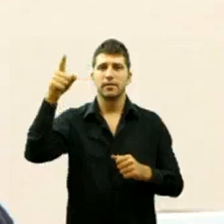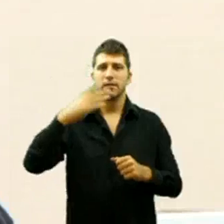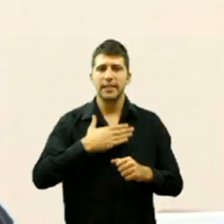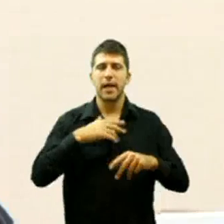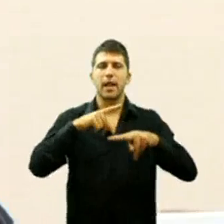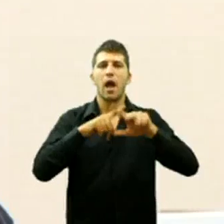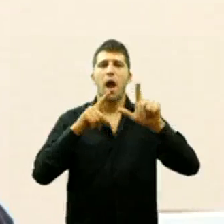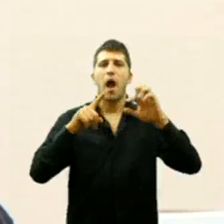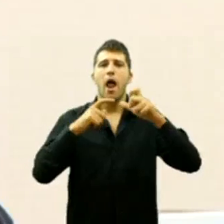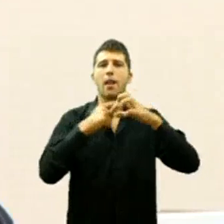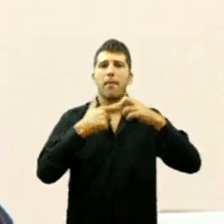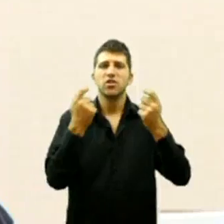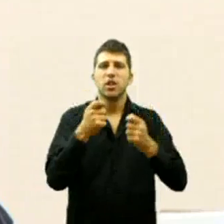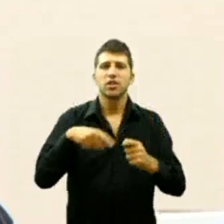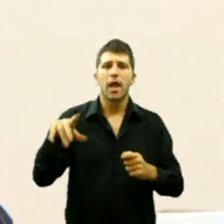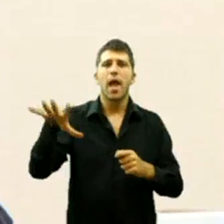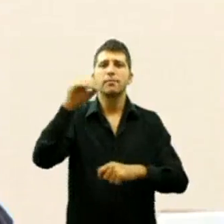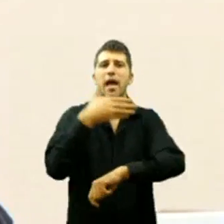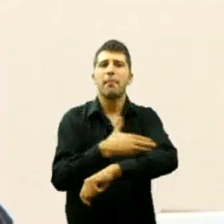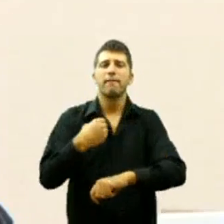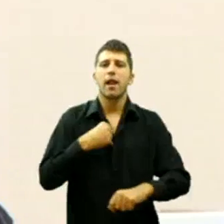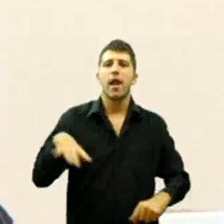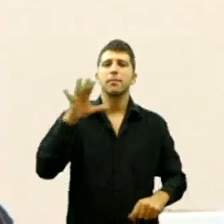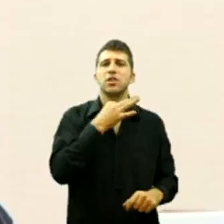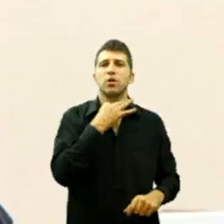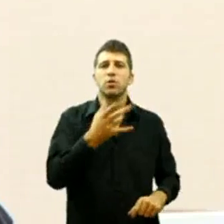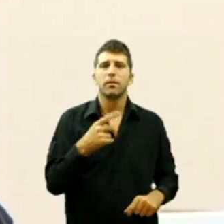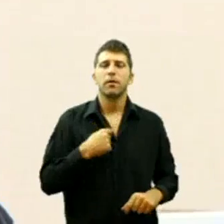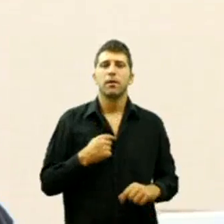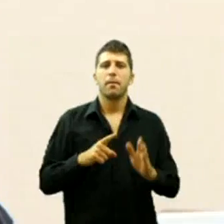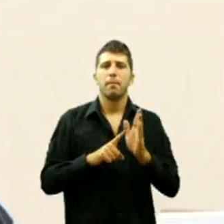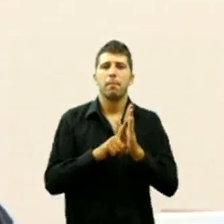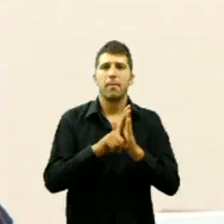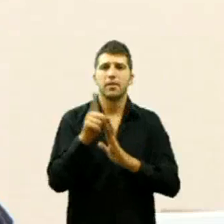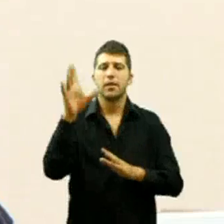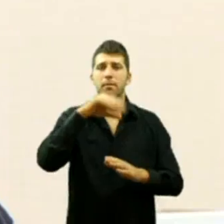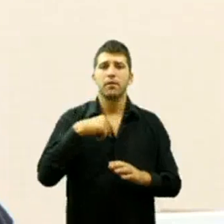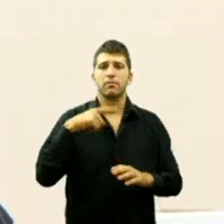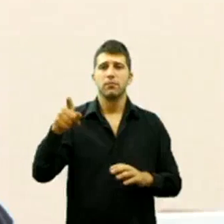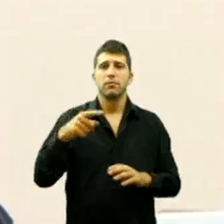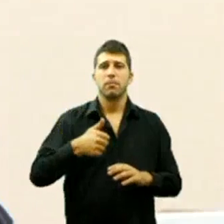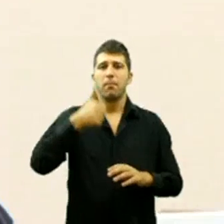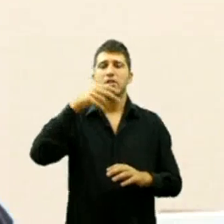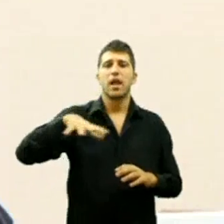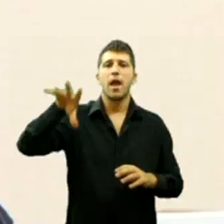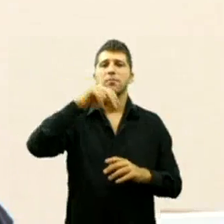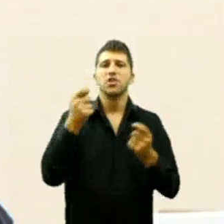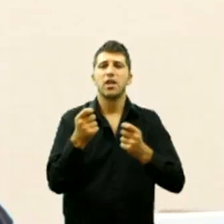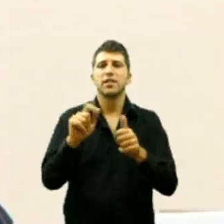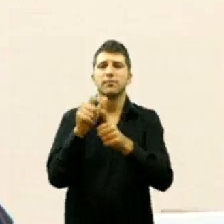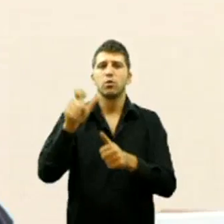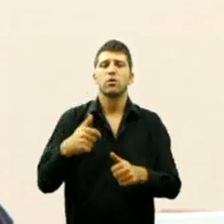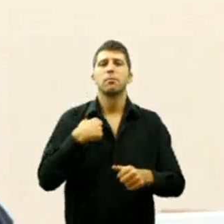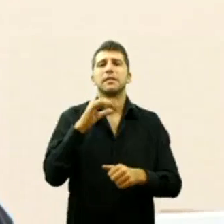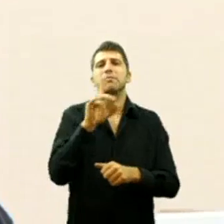Alper Taşdelen'e, çalışanlarına, tüm emekçilerine teşekkür ediyorum. Başarı varsa Çankaya Belediyesi'nin başkanlığının ve çalışanlarının başarısıdır. Biz sadece